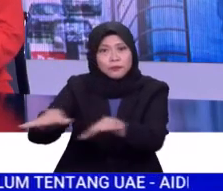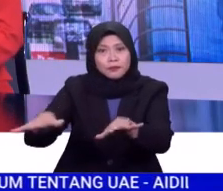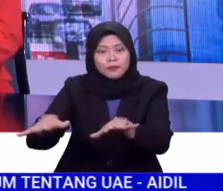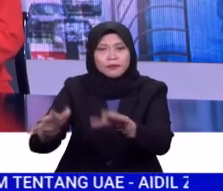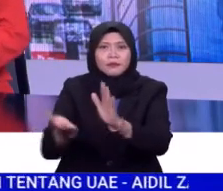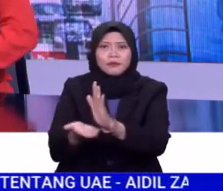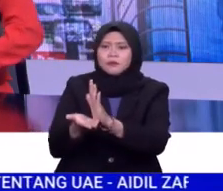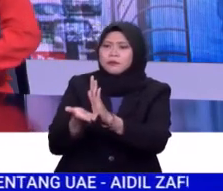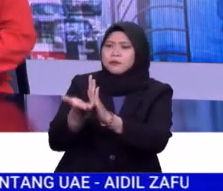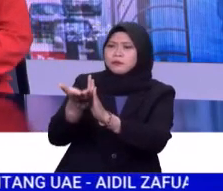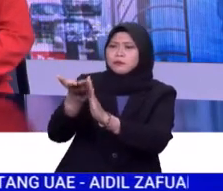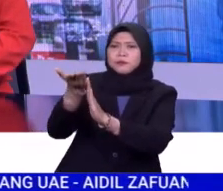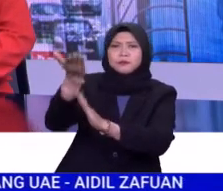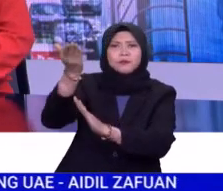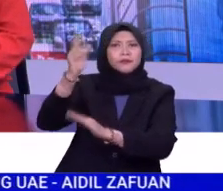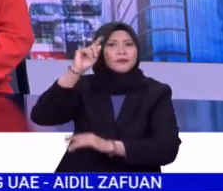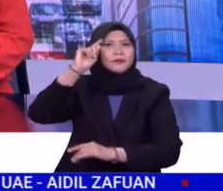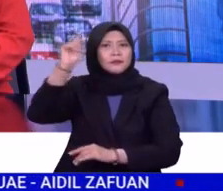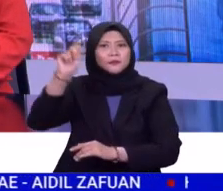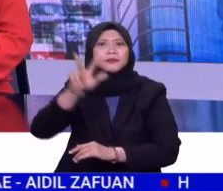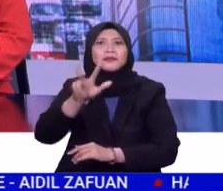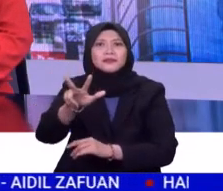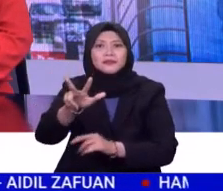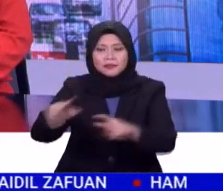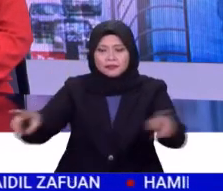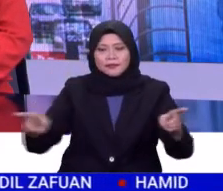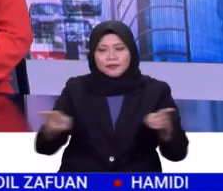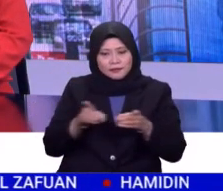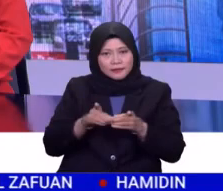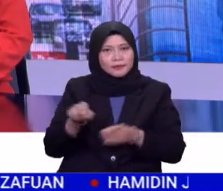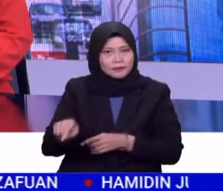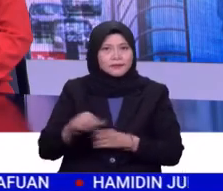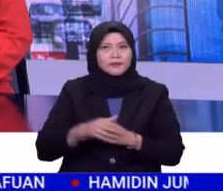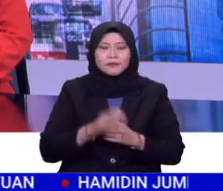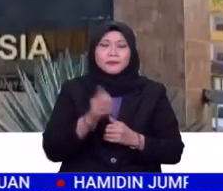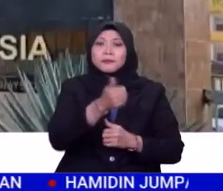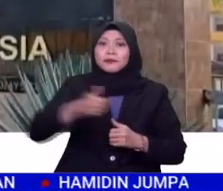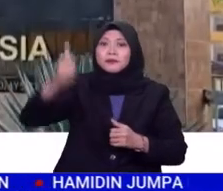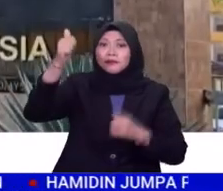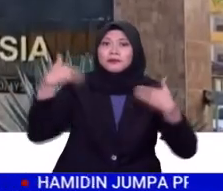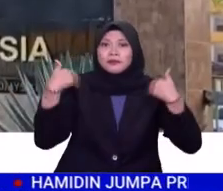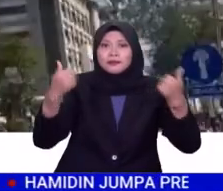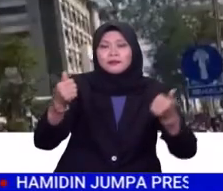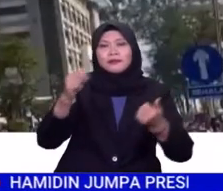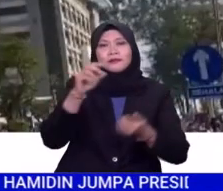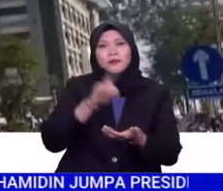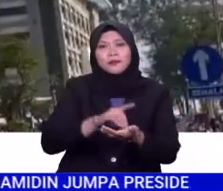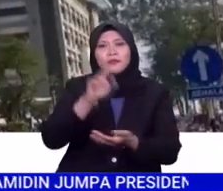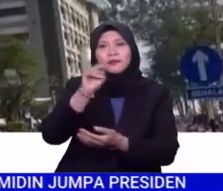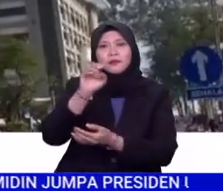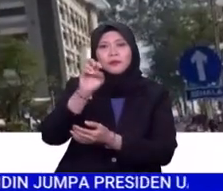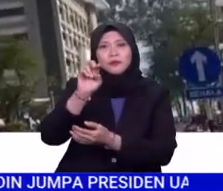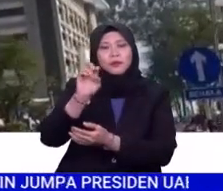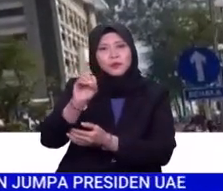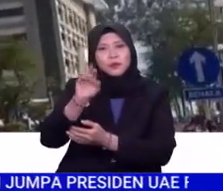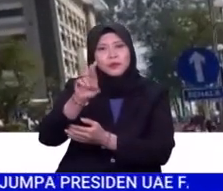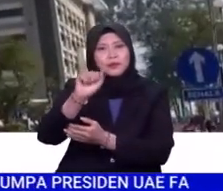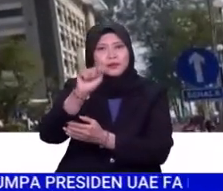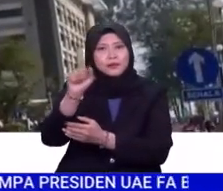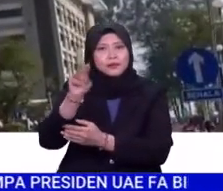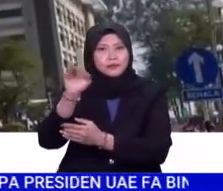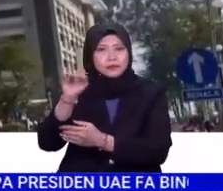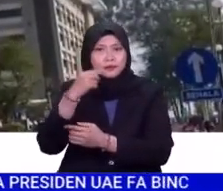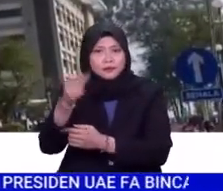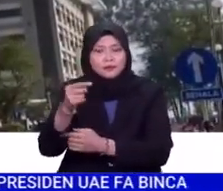mendadak kes dalam lokaliti di 3 daerah terlibat. Pengarah Kesihatan Negeri Dr. Nor Azmi Yunus mendedahkan di